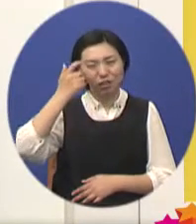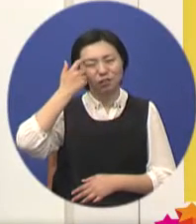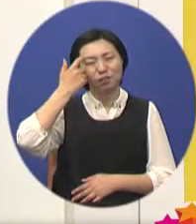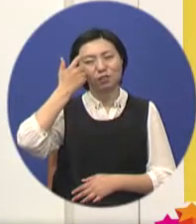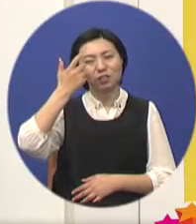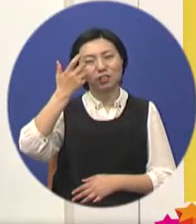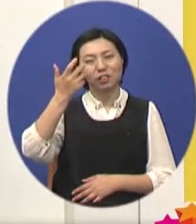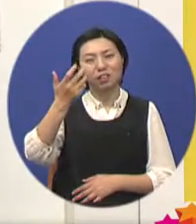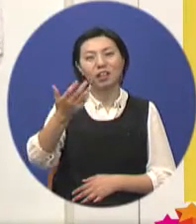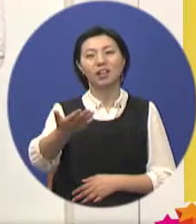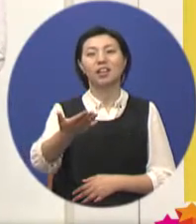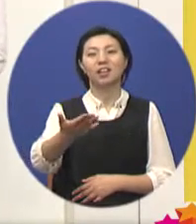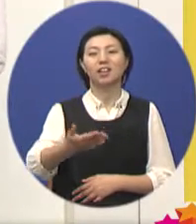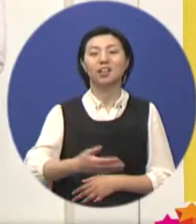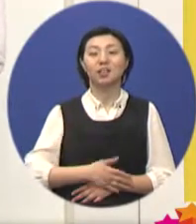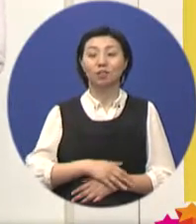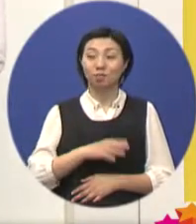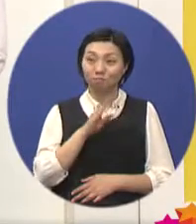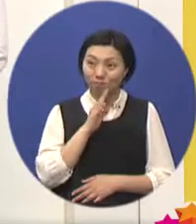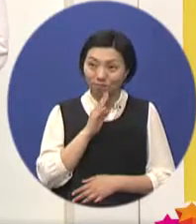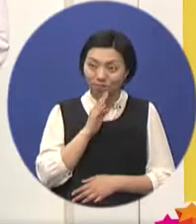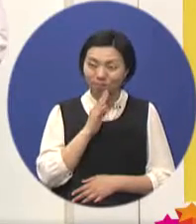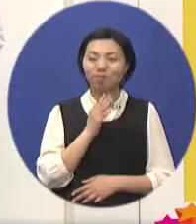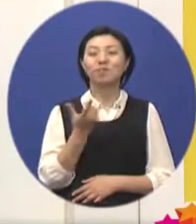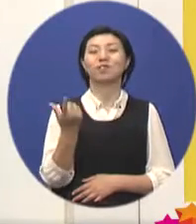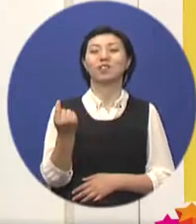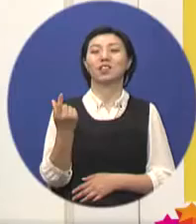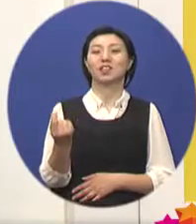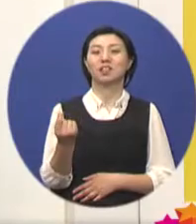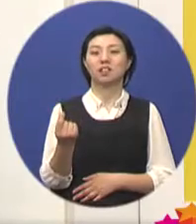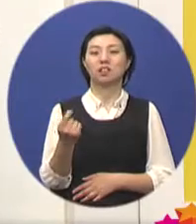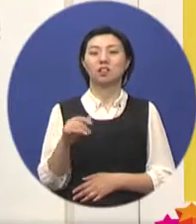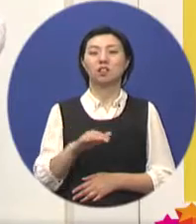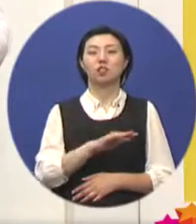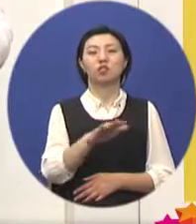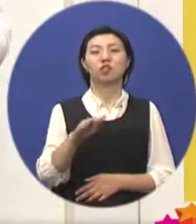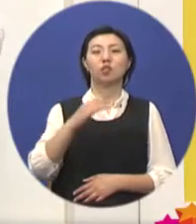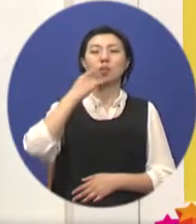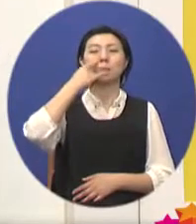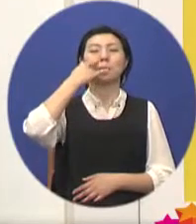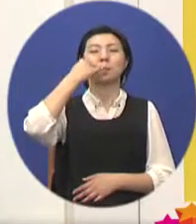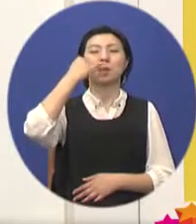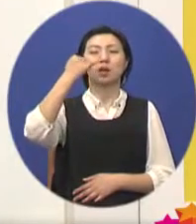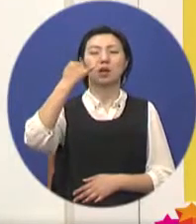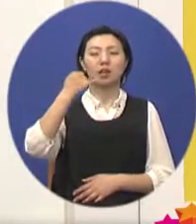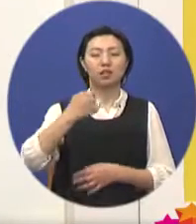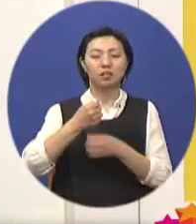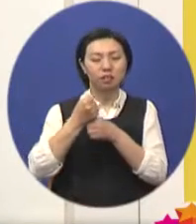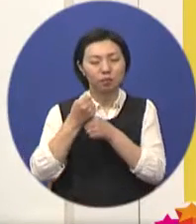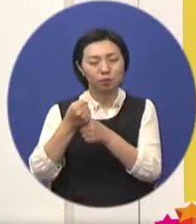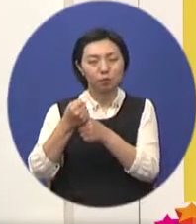가시려구요. 맞아요? 네, 맞아요. 아유. 우리 엄마 아프니 어디 아파